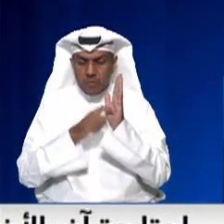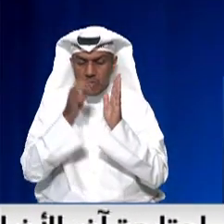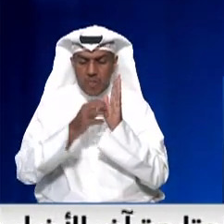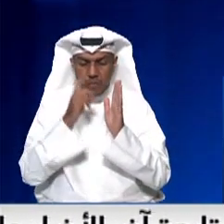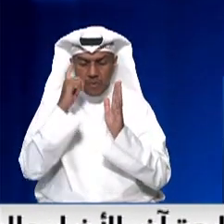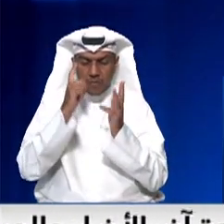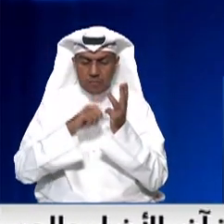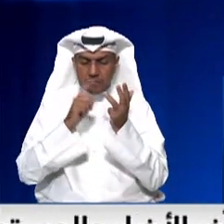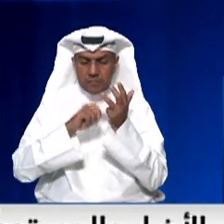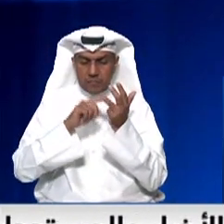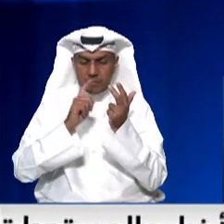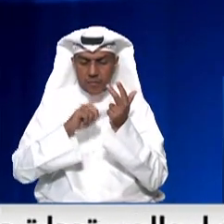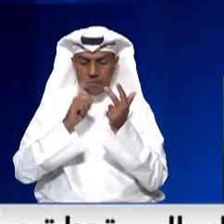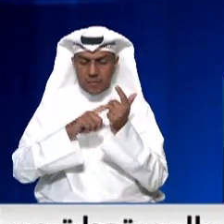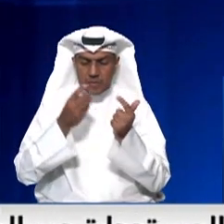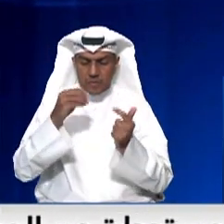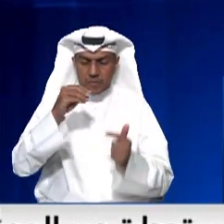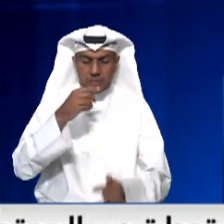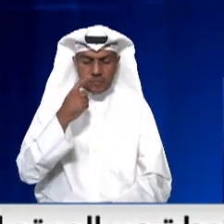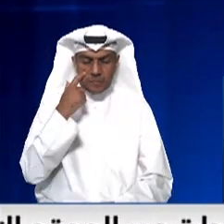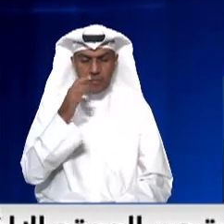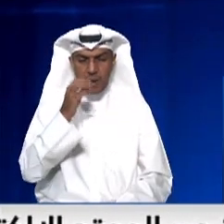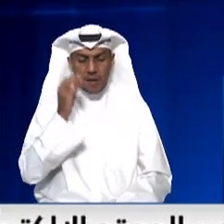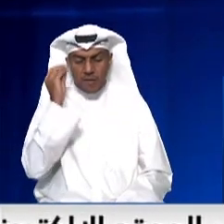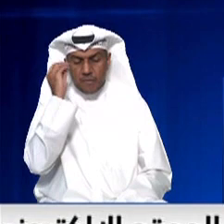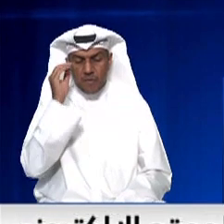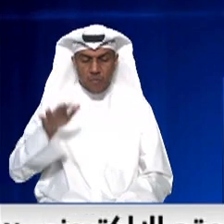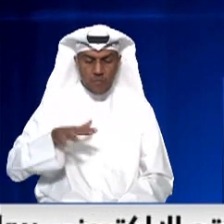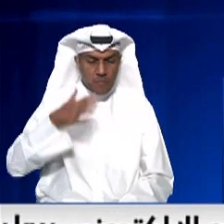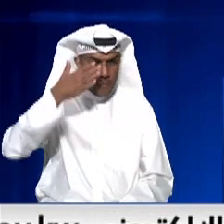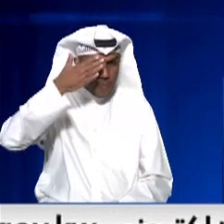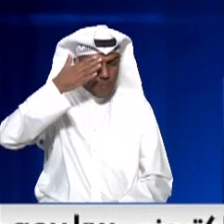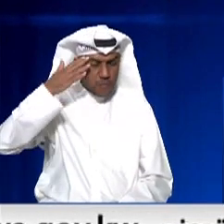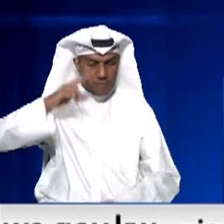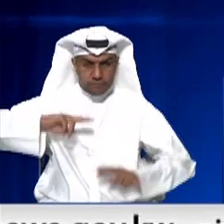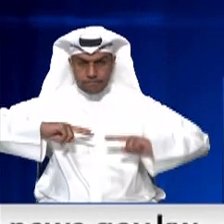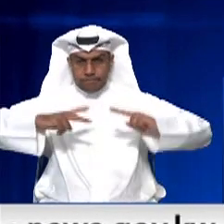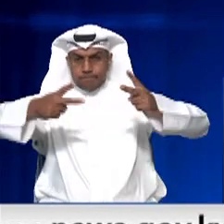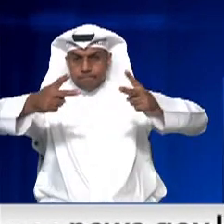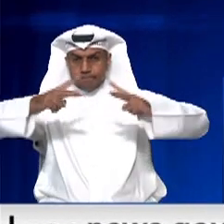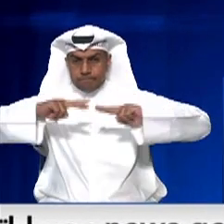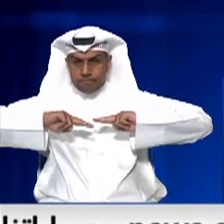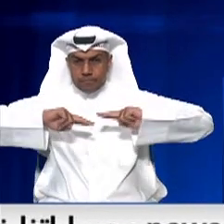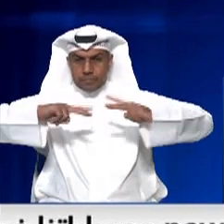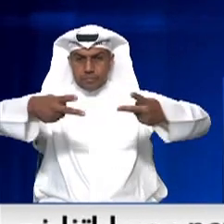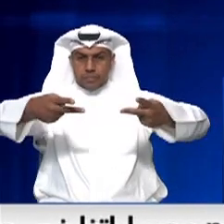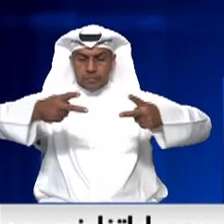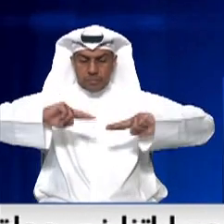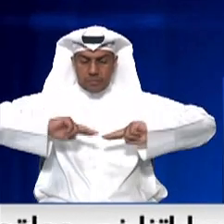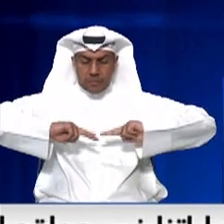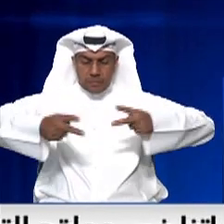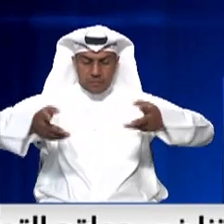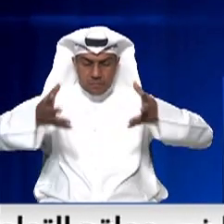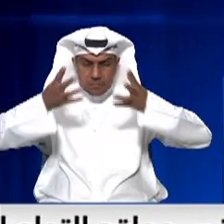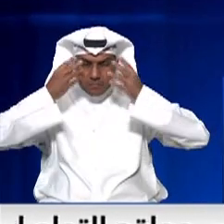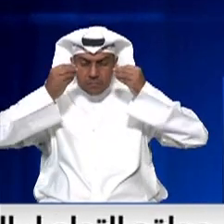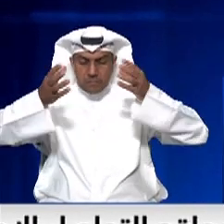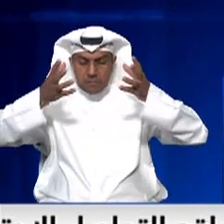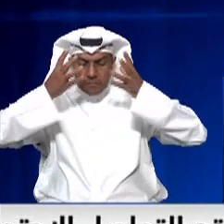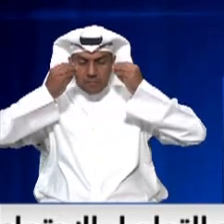كفاءة الأجهزة الرقابية وتعزيز تبادل الخبرات والأفكار للمساهمة في التنمية